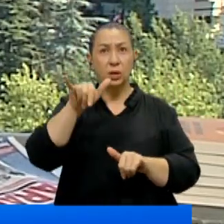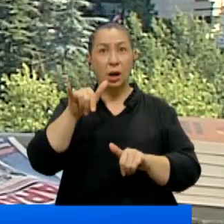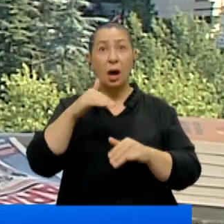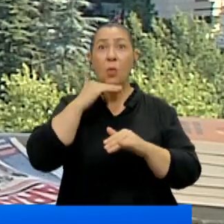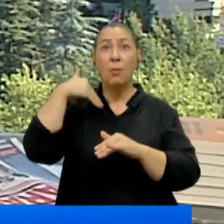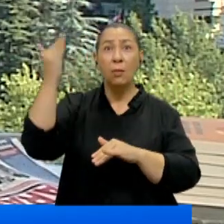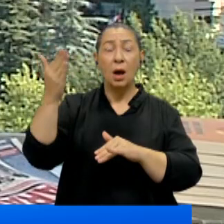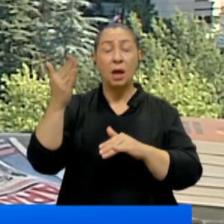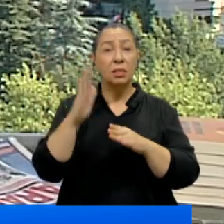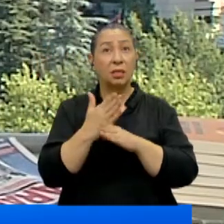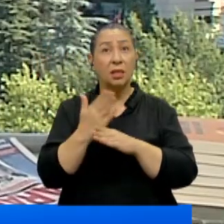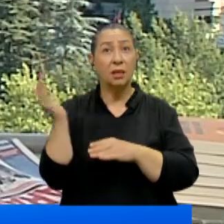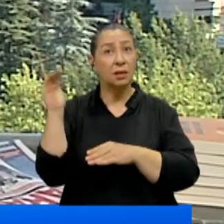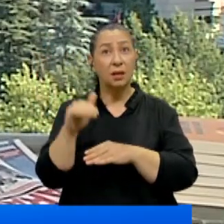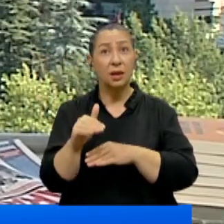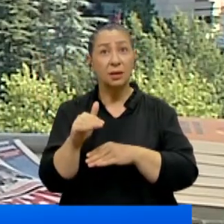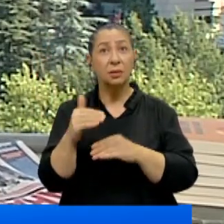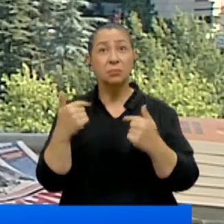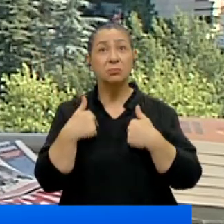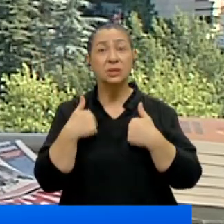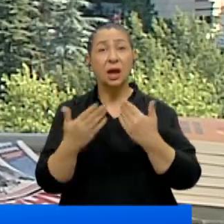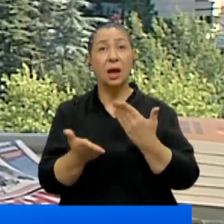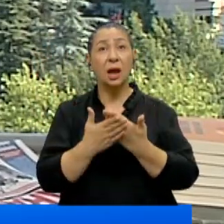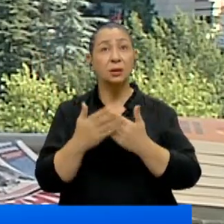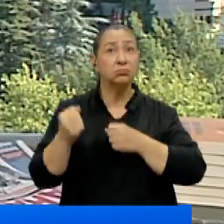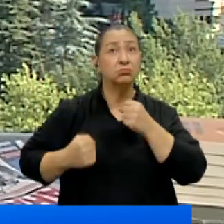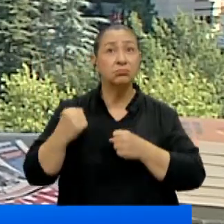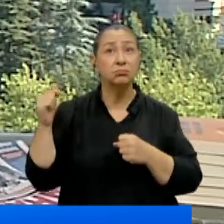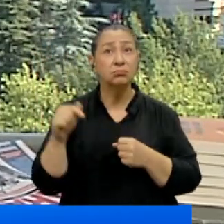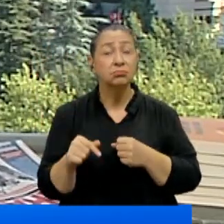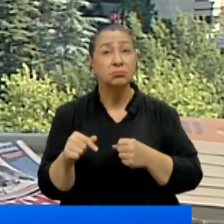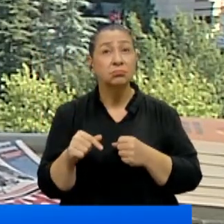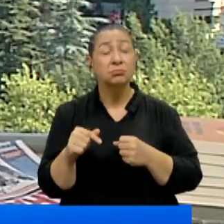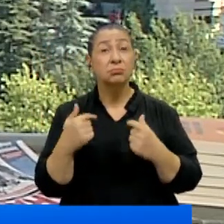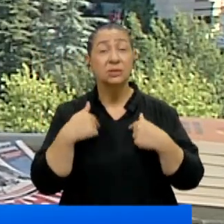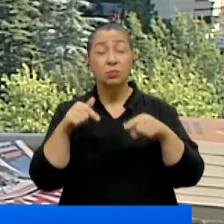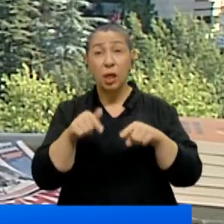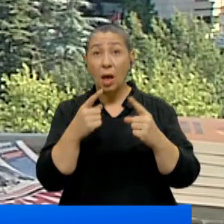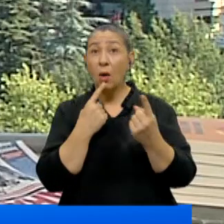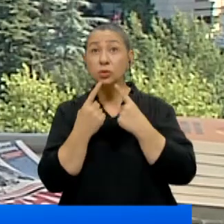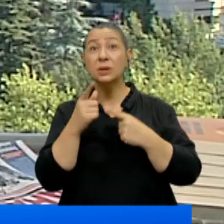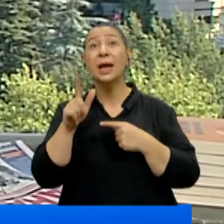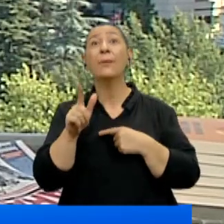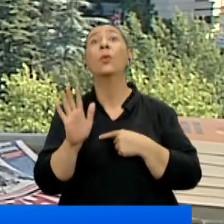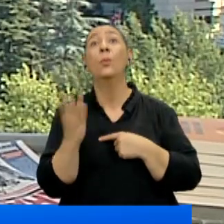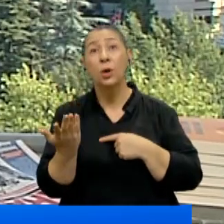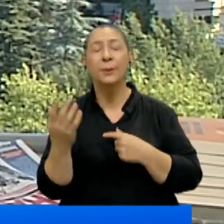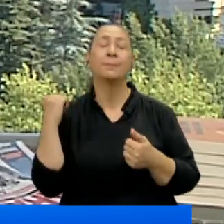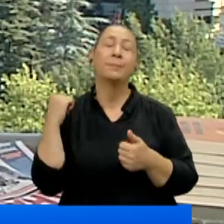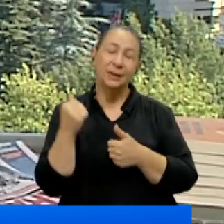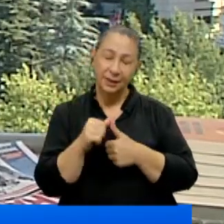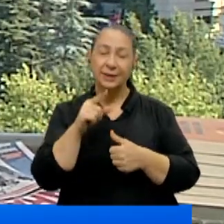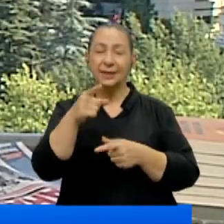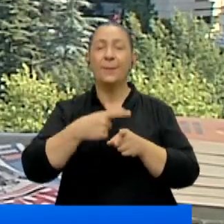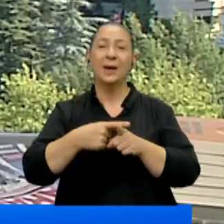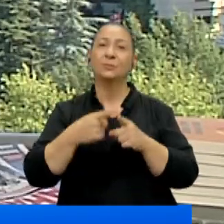Yurt dışından neden geldiler de bize yardıma koştular? Bizim burayı da konuşmamız gerekmiyor mu? Yine